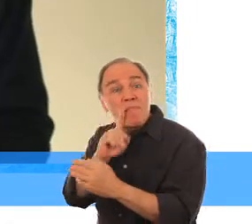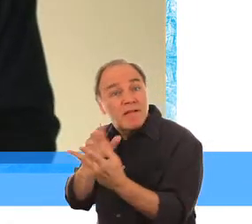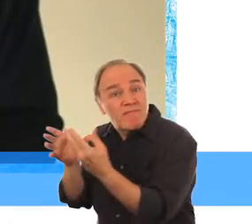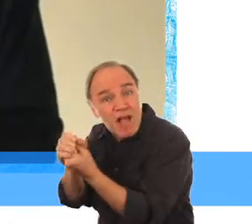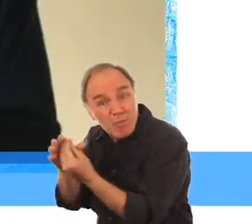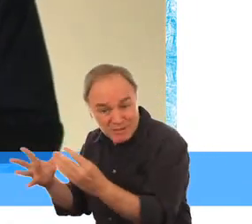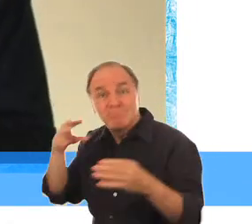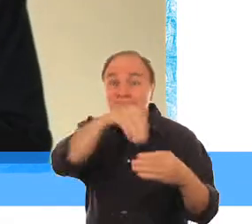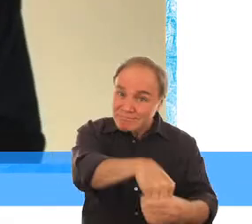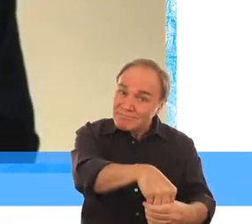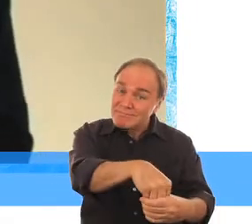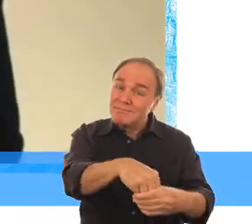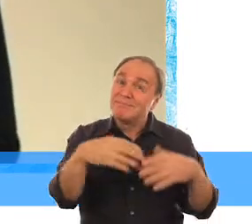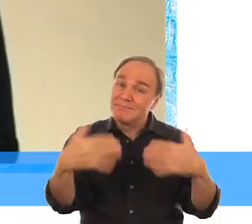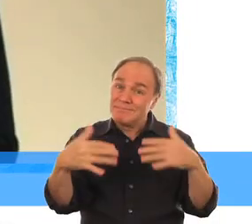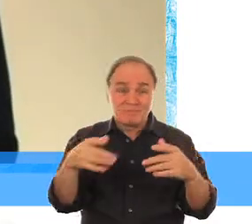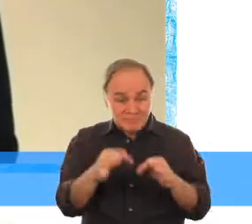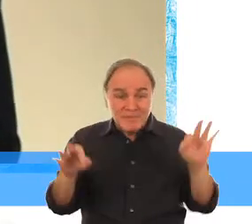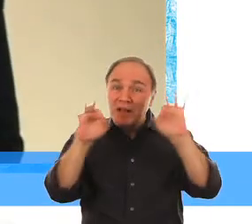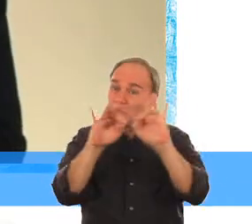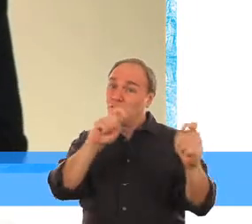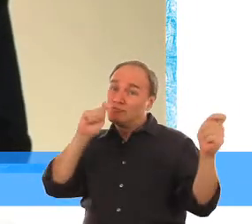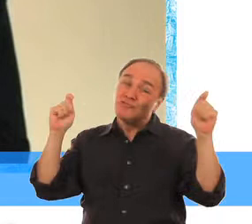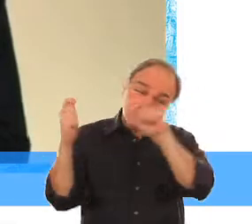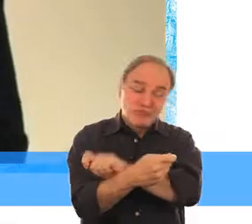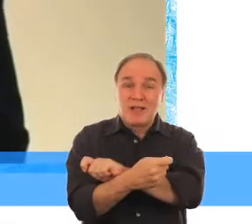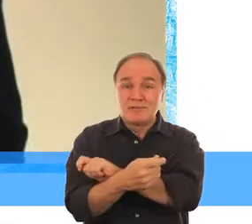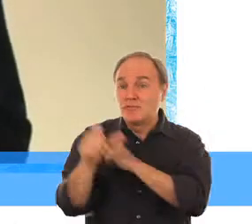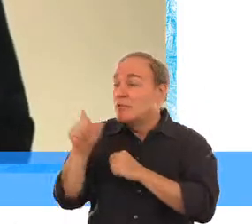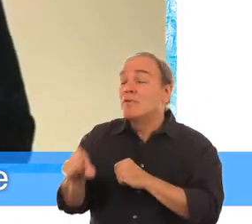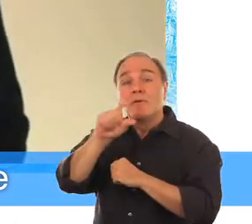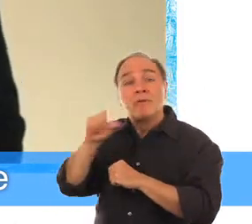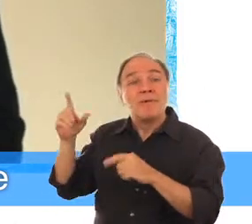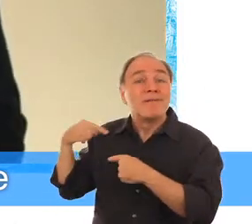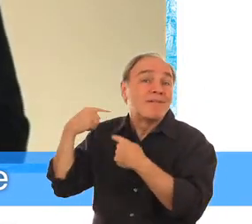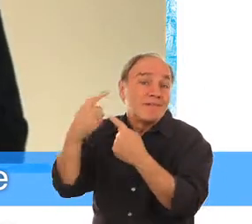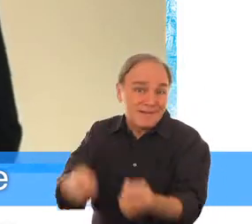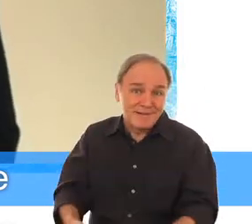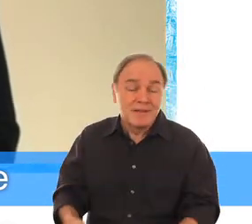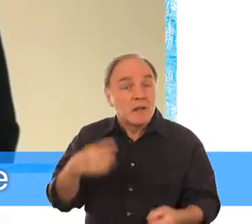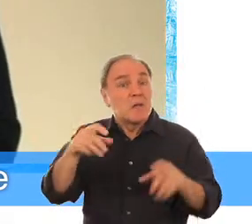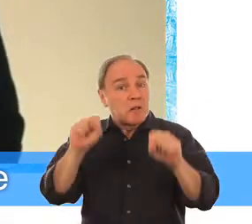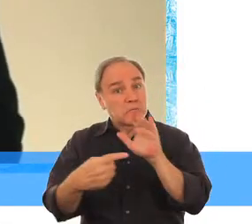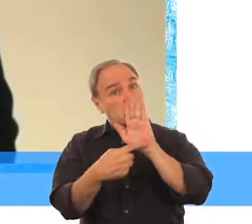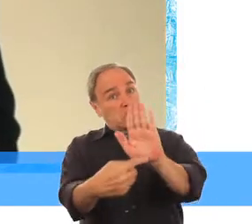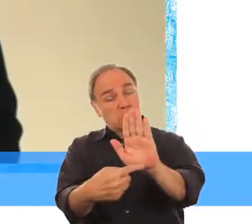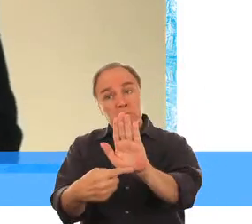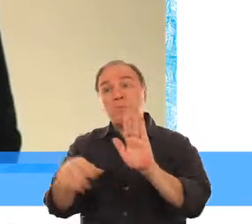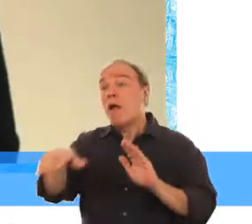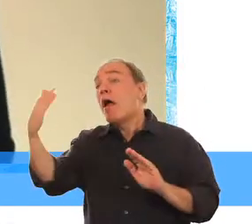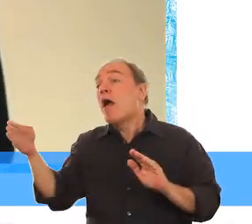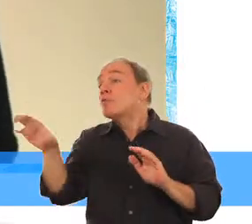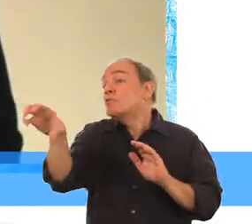C'est aussi très important parce qu'elles opèrent un changement à l'ensemble du secteur pédiatrique et peuvent constituer un excellent modèle dont d'autres